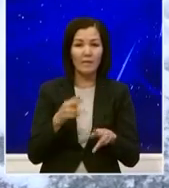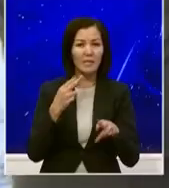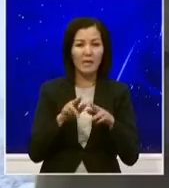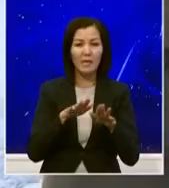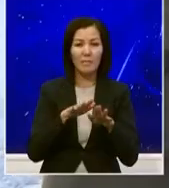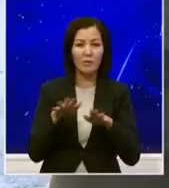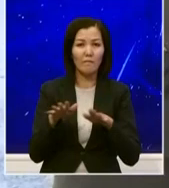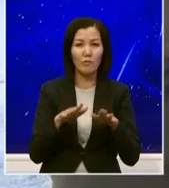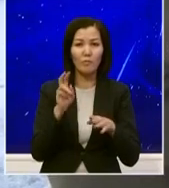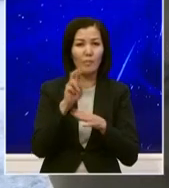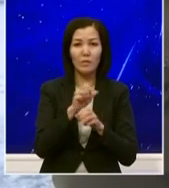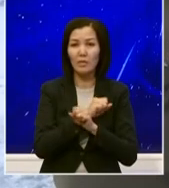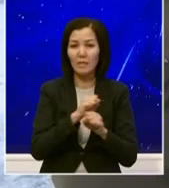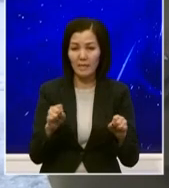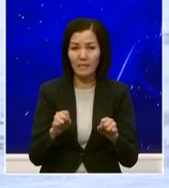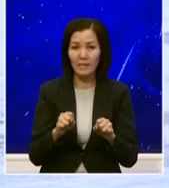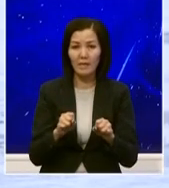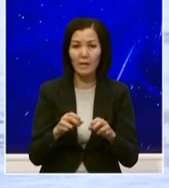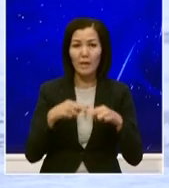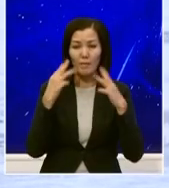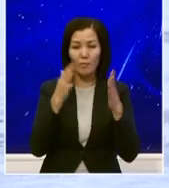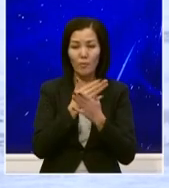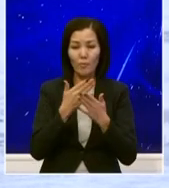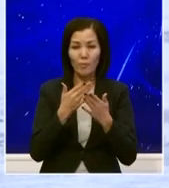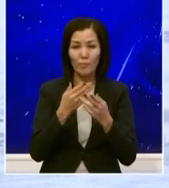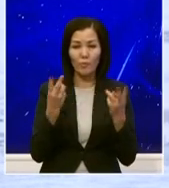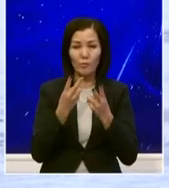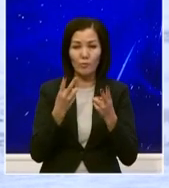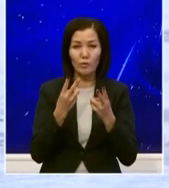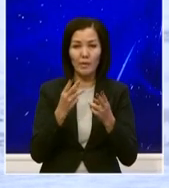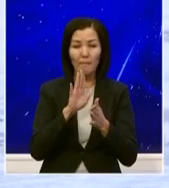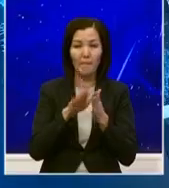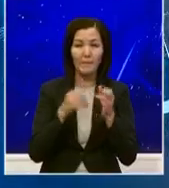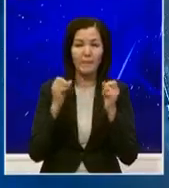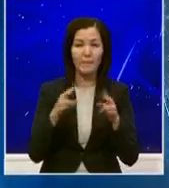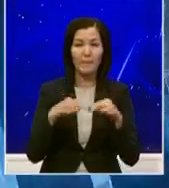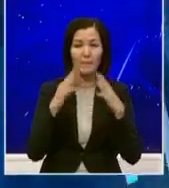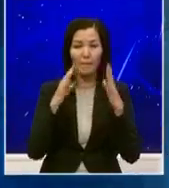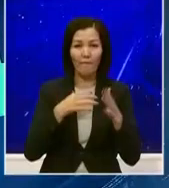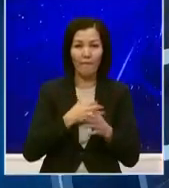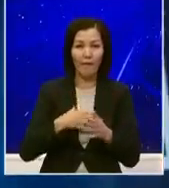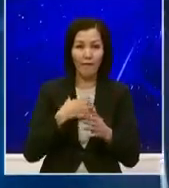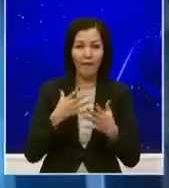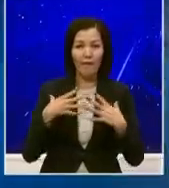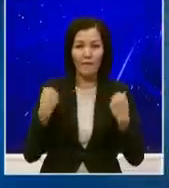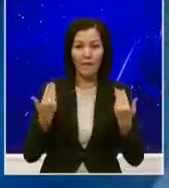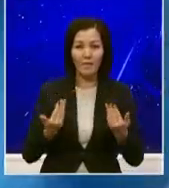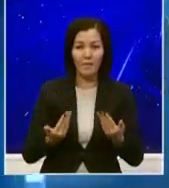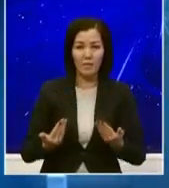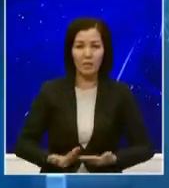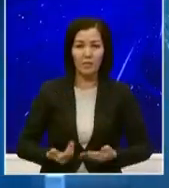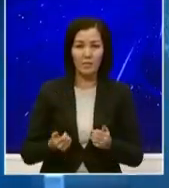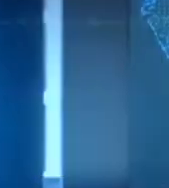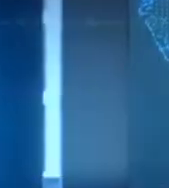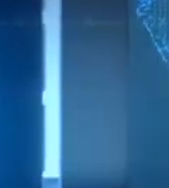лед. Спасатели призывают граждан помнить и соблюдать меры безопасности на зимних водоемах. Дамир Анитов, Ержан Дюсенов, телеканал